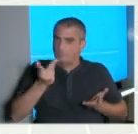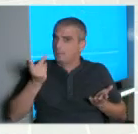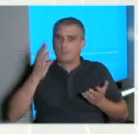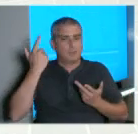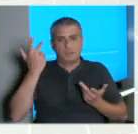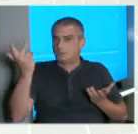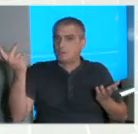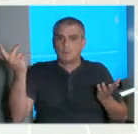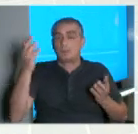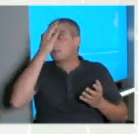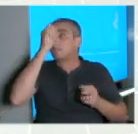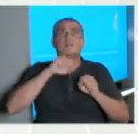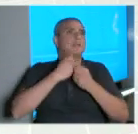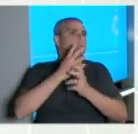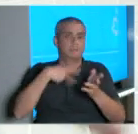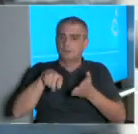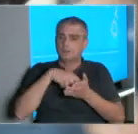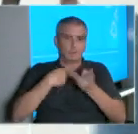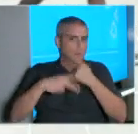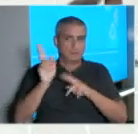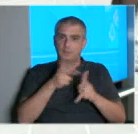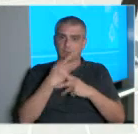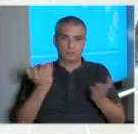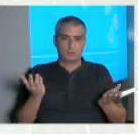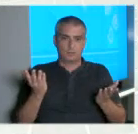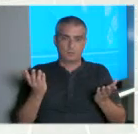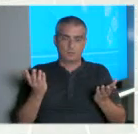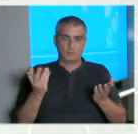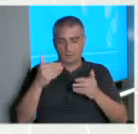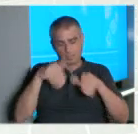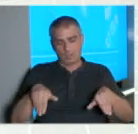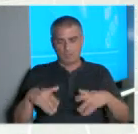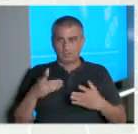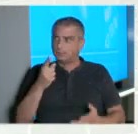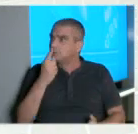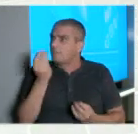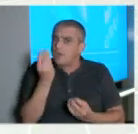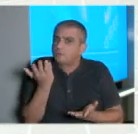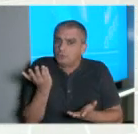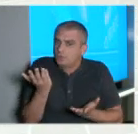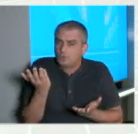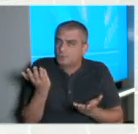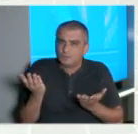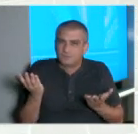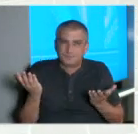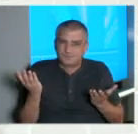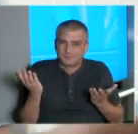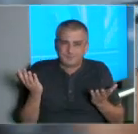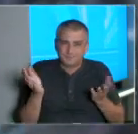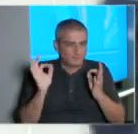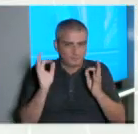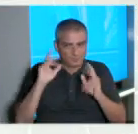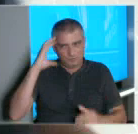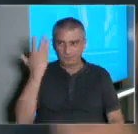היה יוצא, אתה שומע, בנזק בלתי חזיר. כלומר, הוא היה נכה או משהו. זה דברים, אתה יודע, שממש